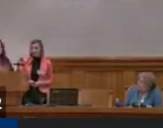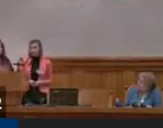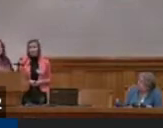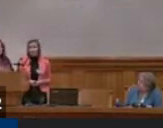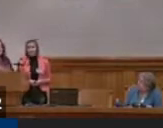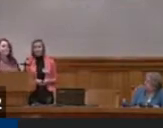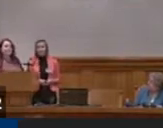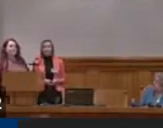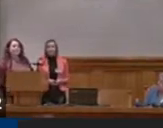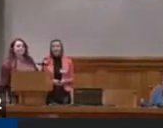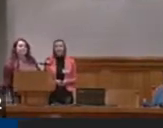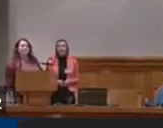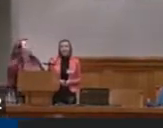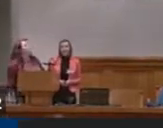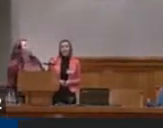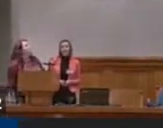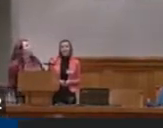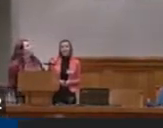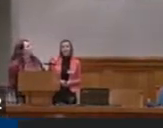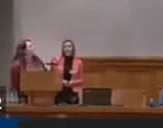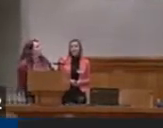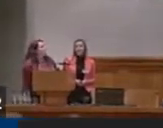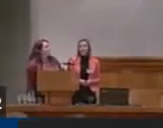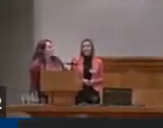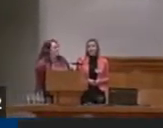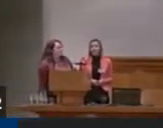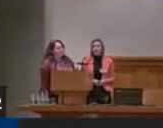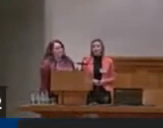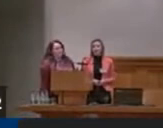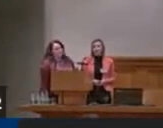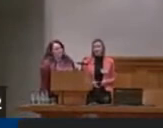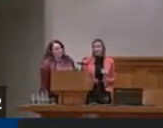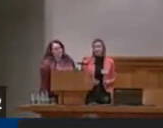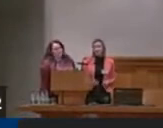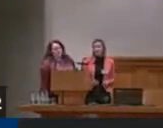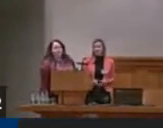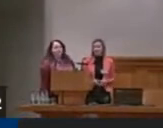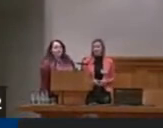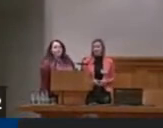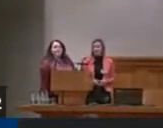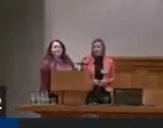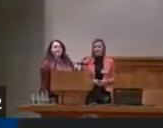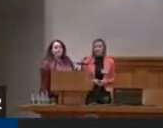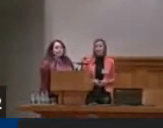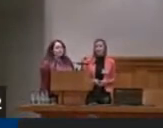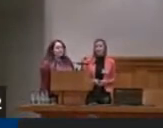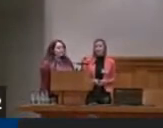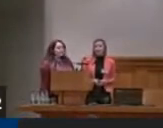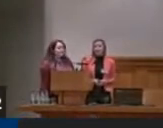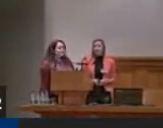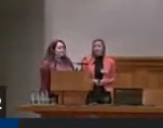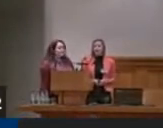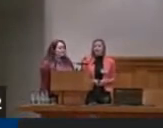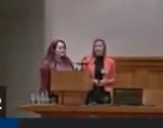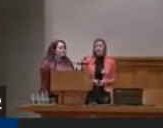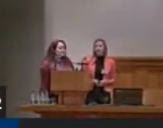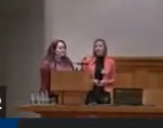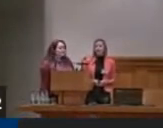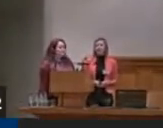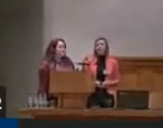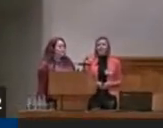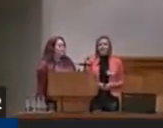konserwację. Mamy osadodruki, które wymagają konserwacji, nie tylko na Politechnice Gdańskiej. No i